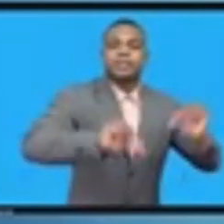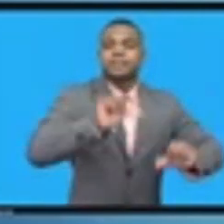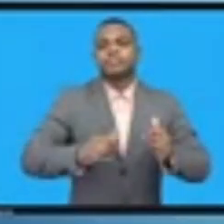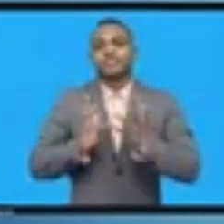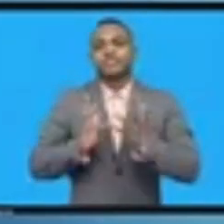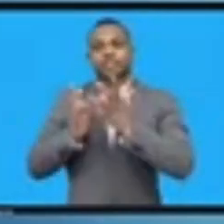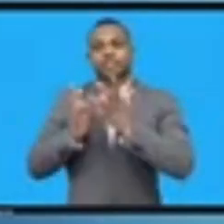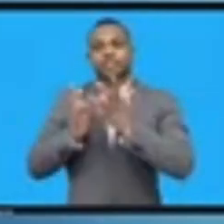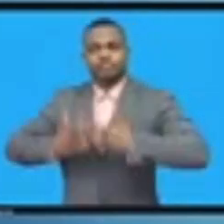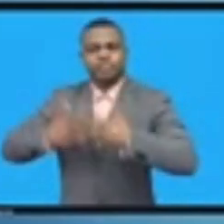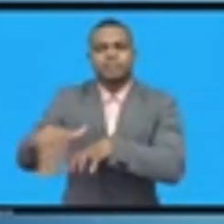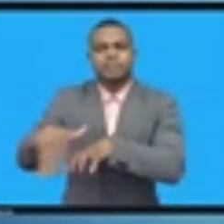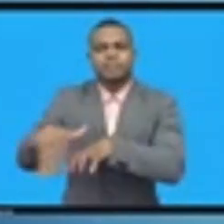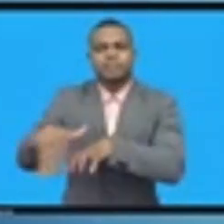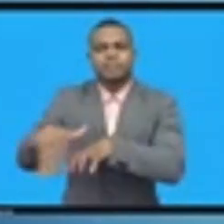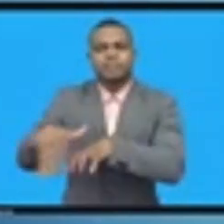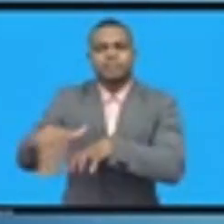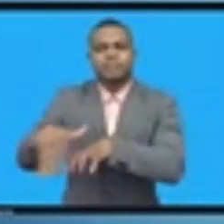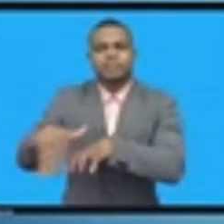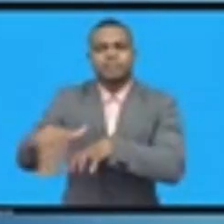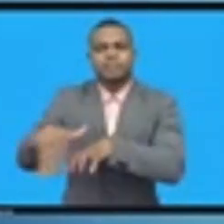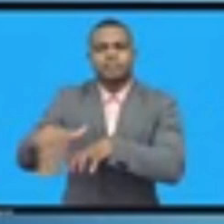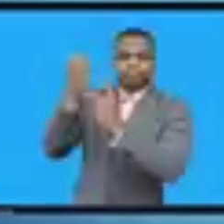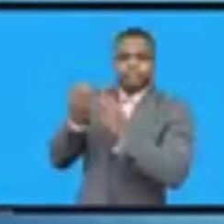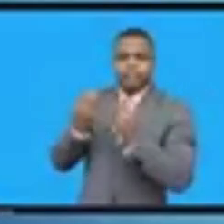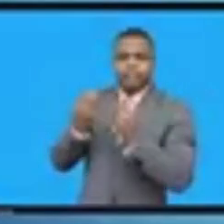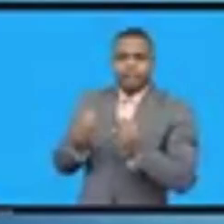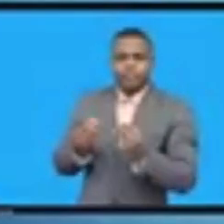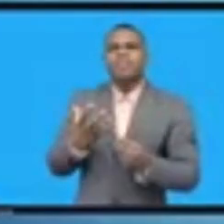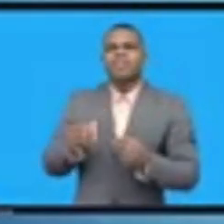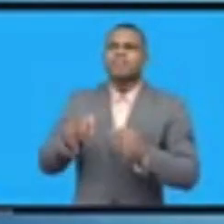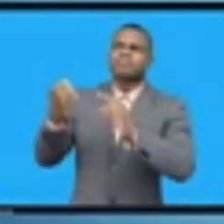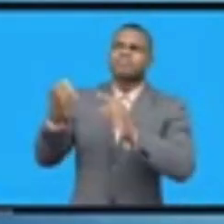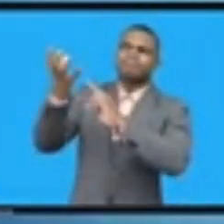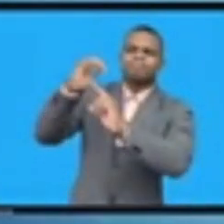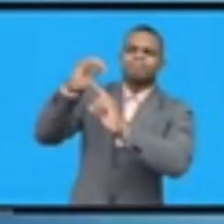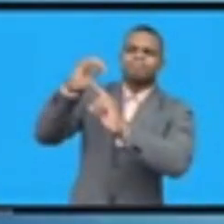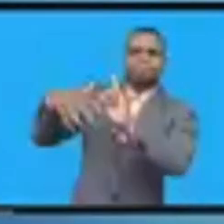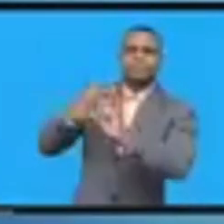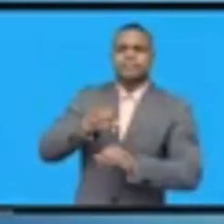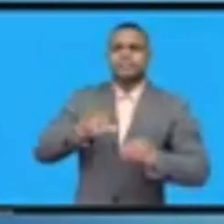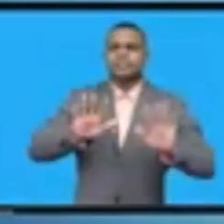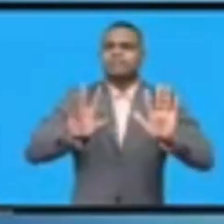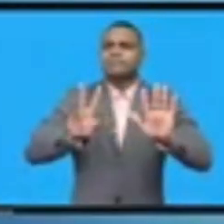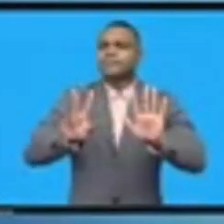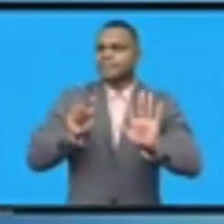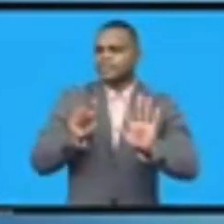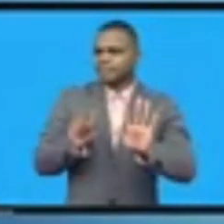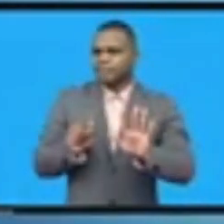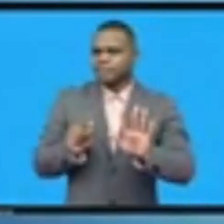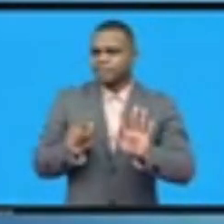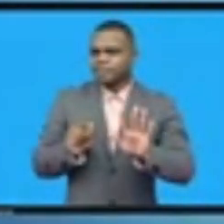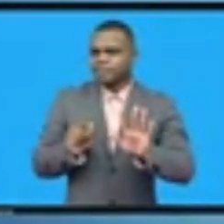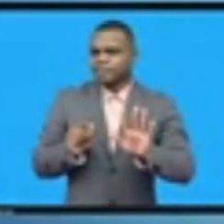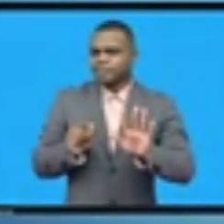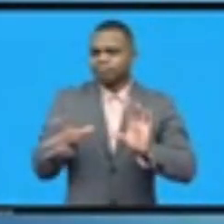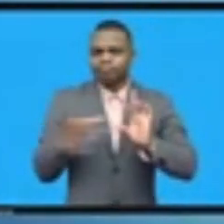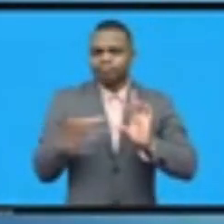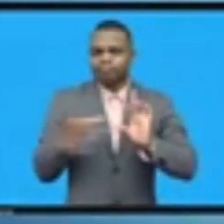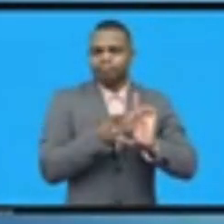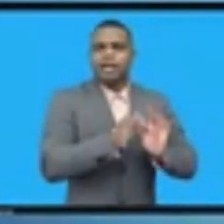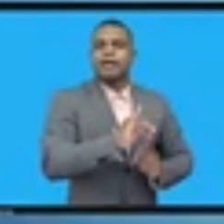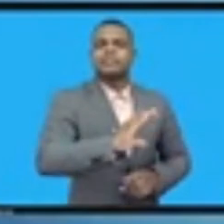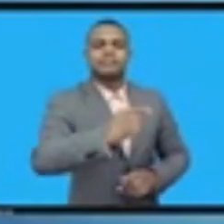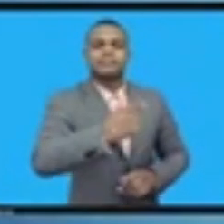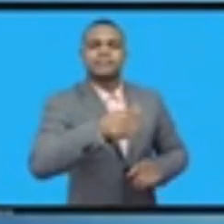术。那么我们为了实现2030年的目标和愿景，也必须要依赖于数字